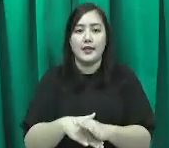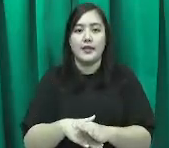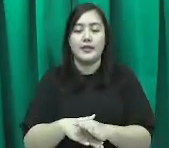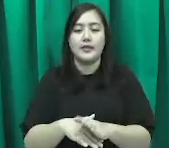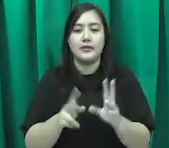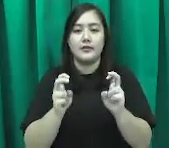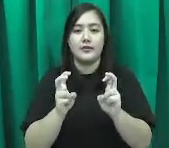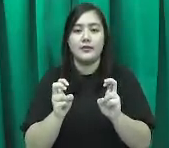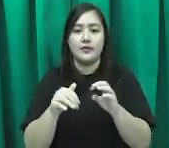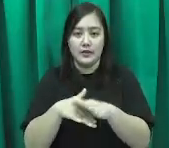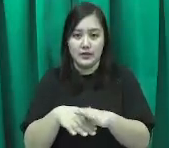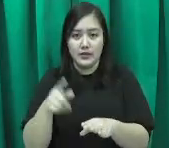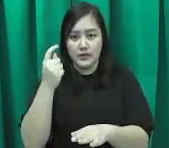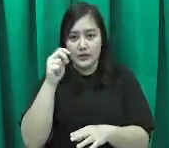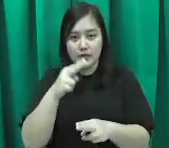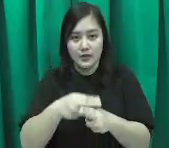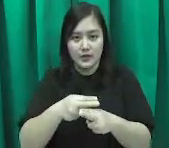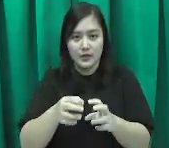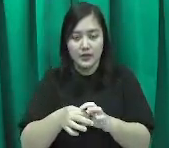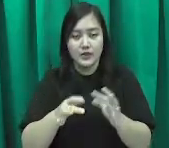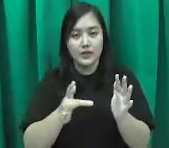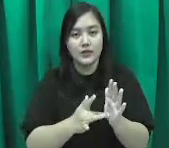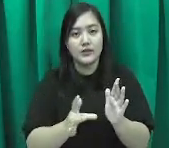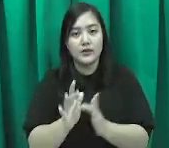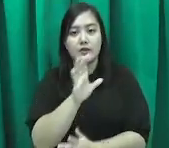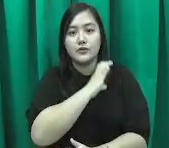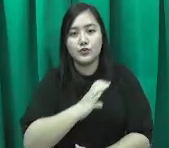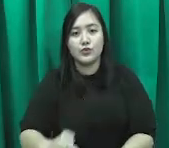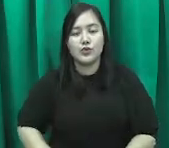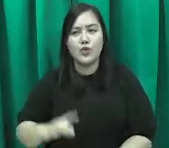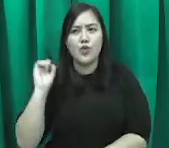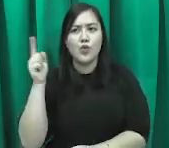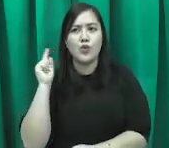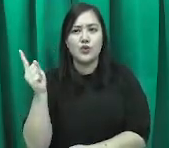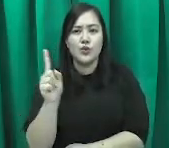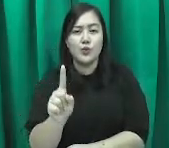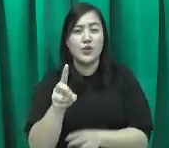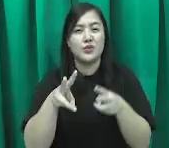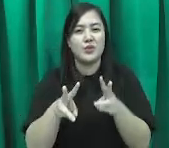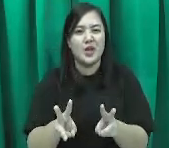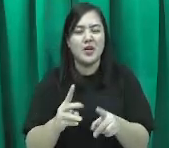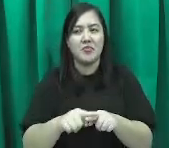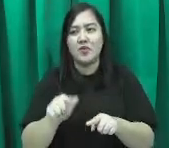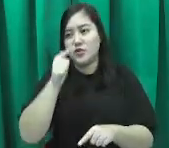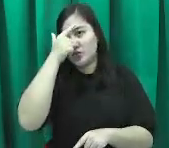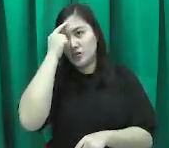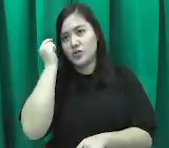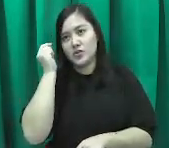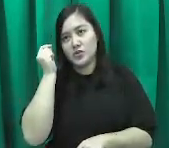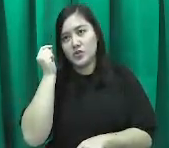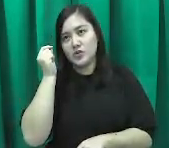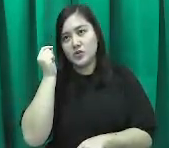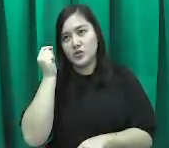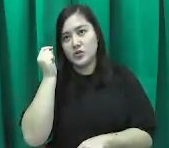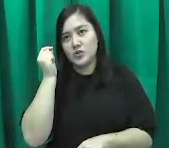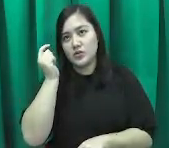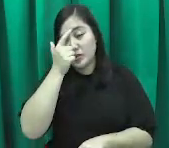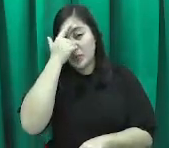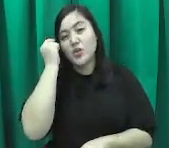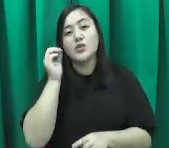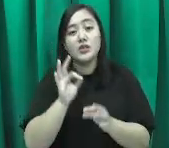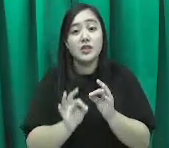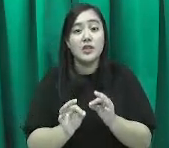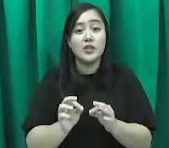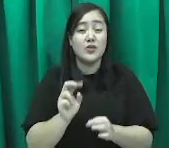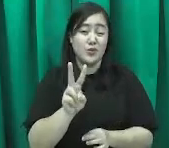iba. Hindi tayo pwedeng two-way. Kasi pag two-way ka, ay sigurado makonfuse ka. Oh. Kasi hindi mo alam kung saan ka pupunta eh. But if you have